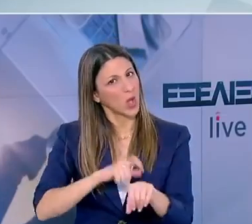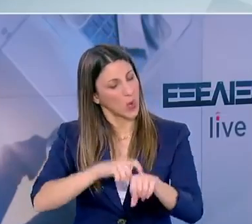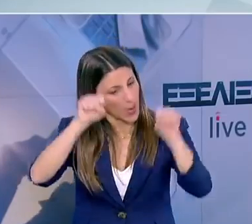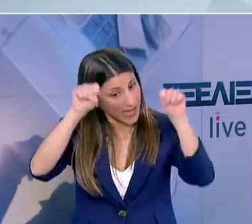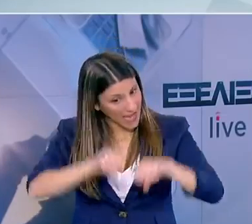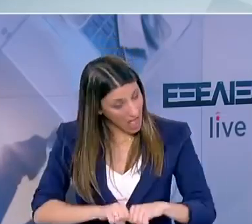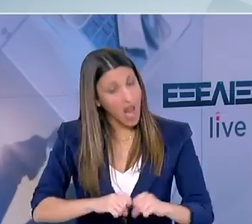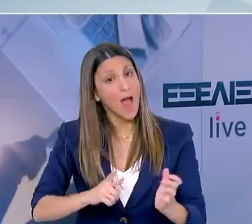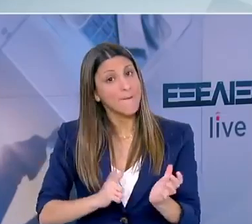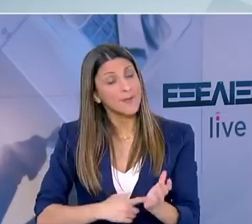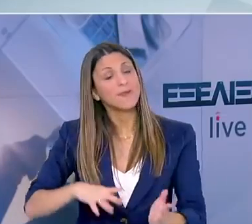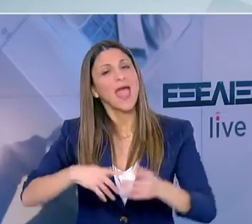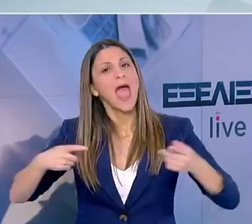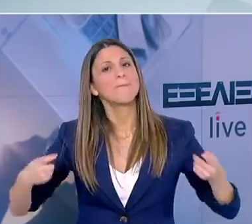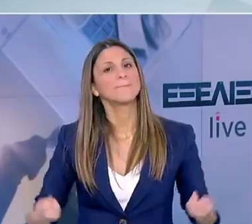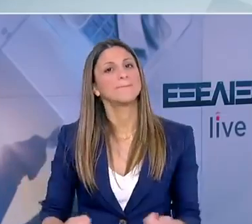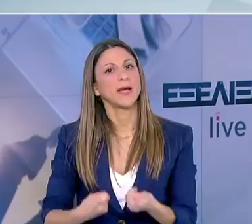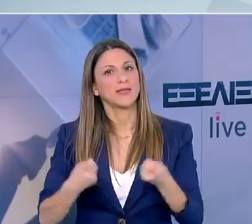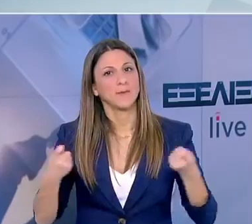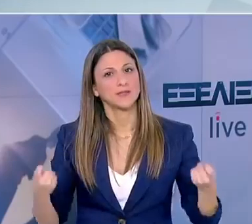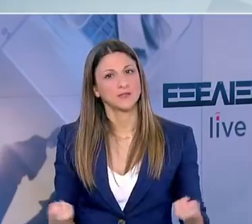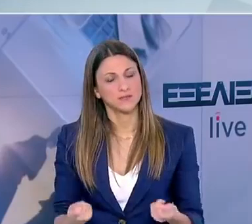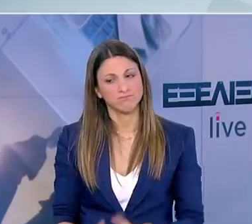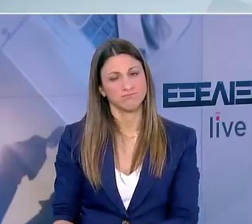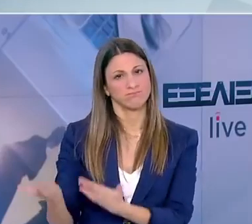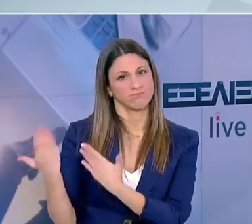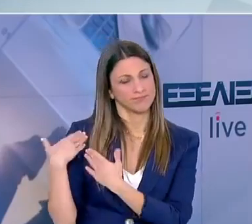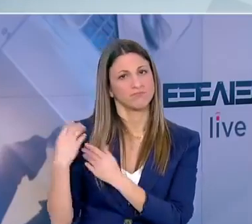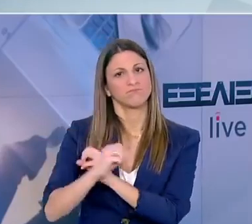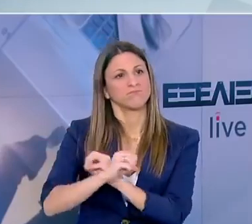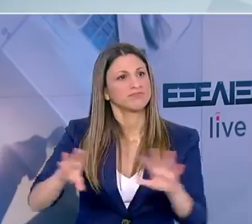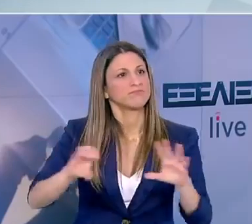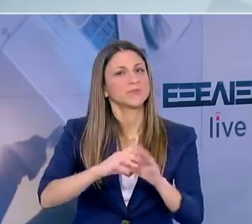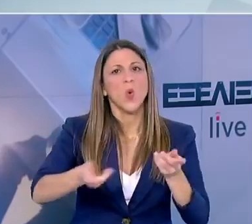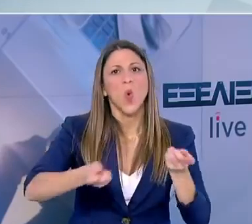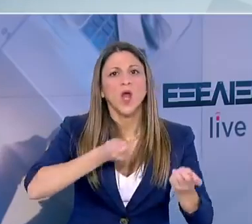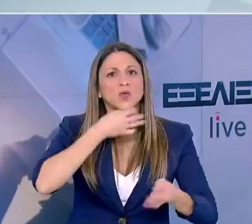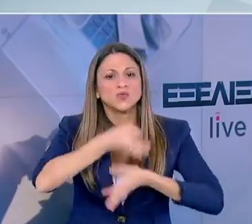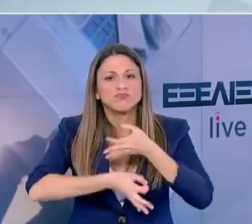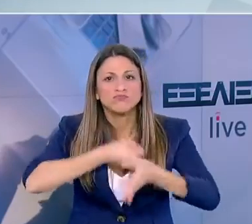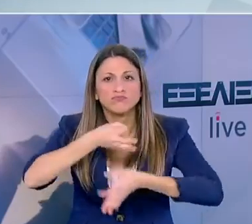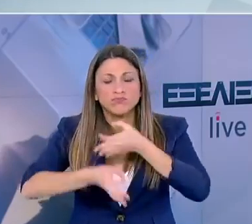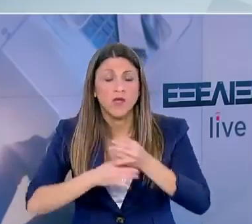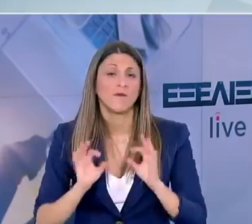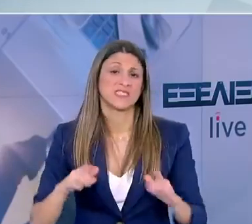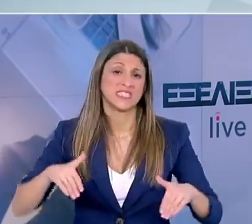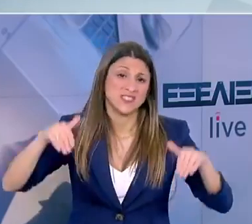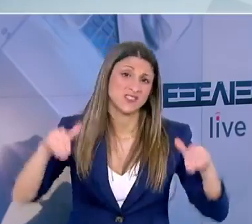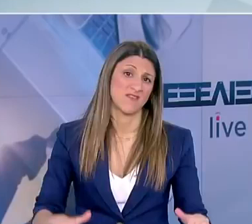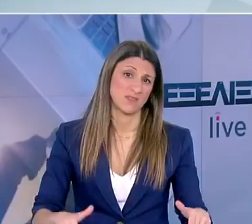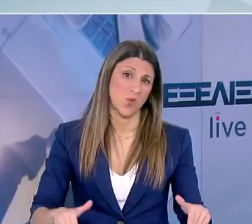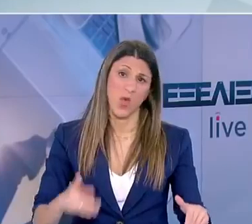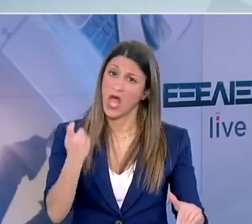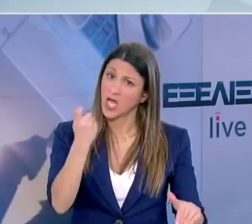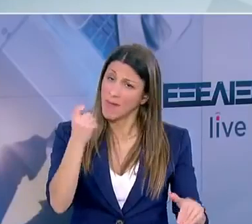μια επαγγελματική, ολοκληρωμένη εκστρατεία ενημέρωσης με σεβασμό, όπως είπα, στο δημόσιο χρήμα